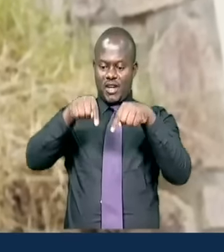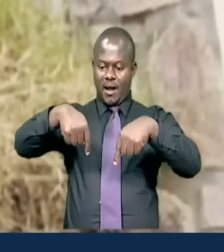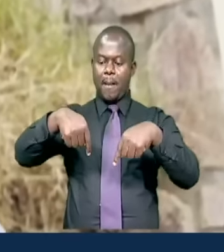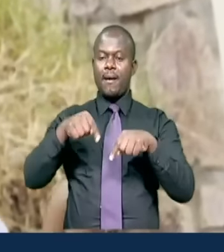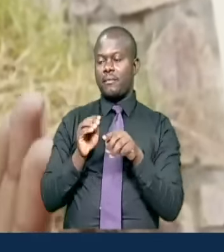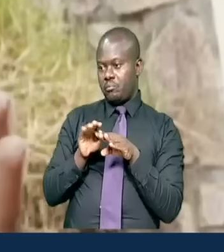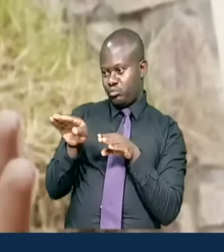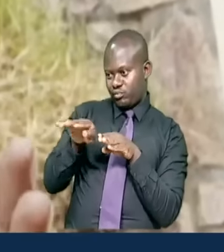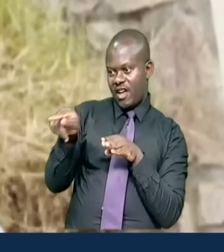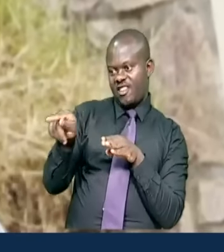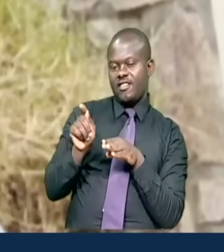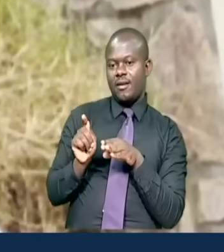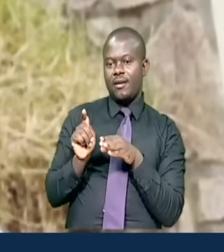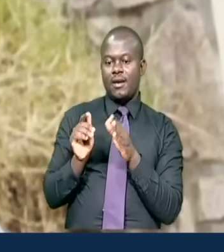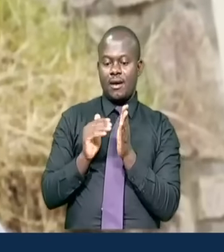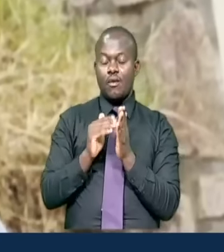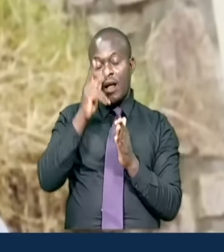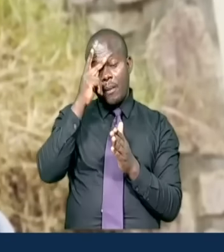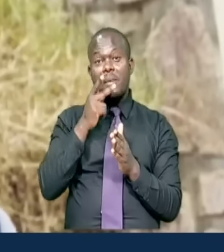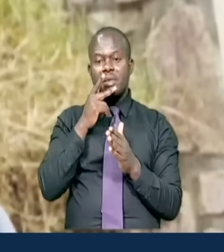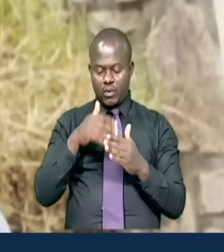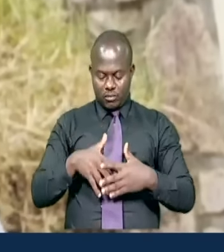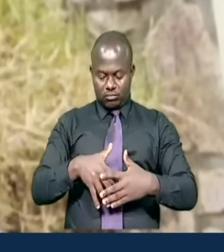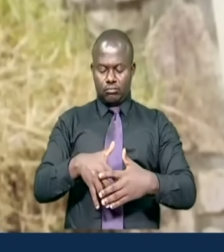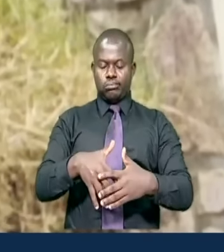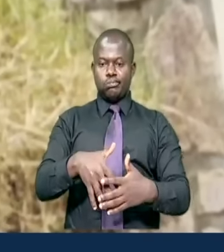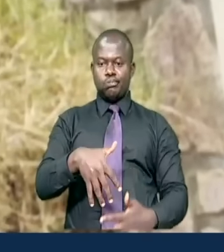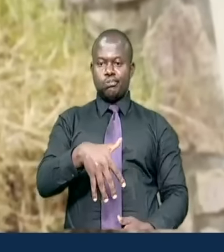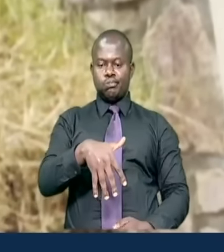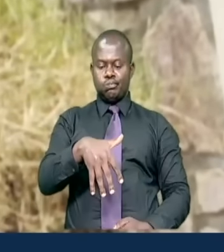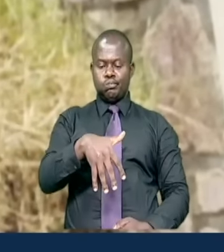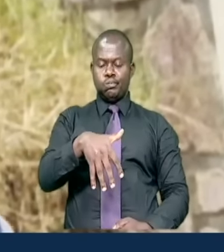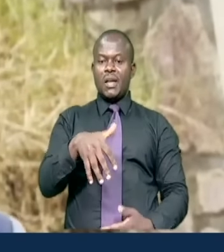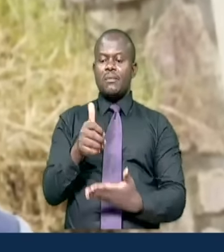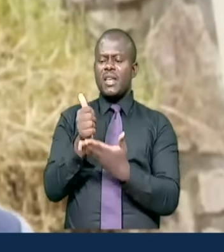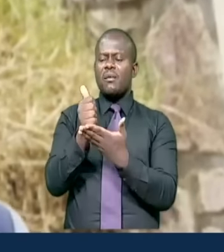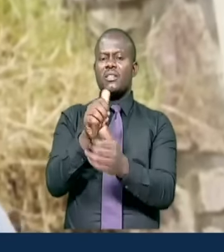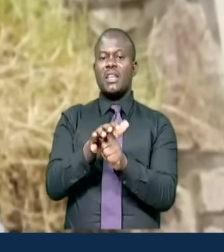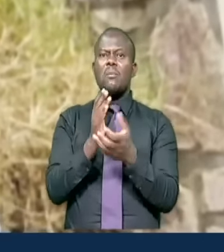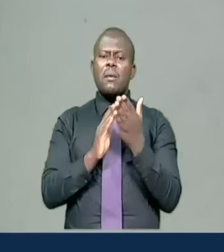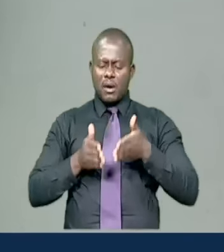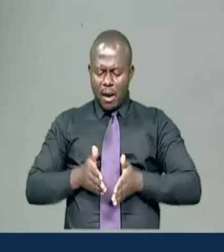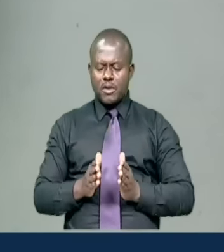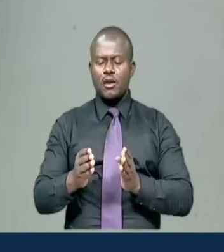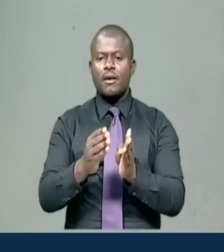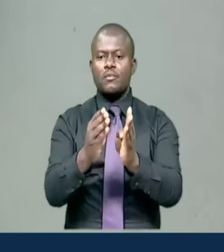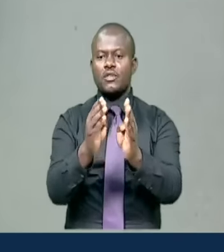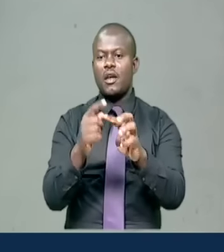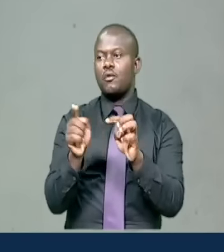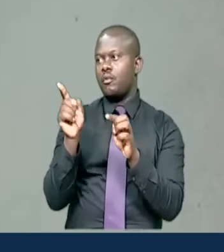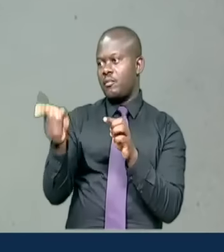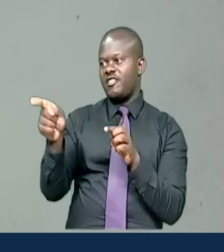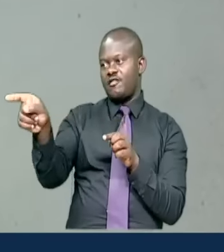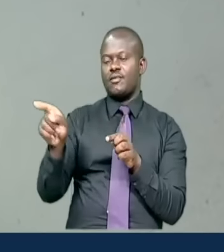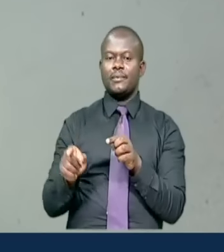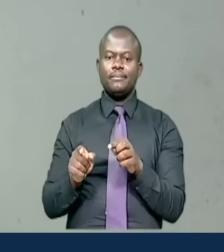cyane nk'ababyeyi bagize batwite byarabafashije cyane. Hari bamwe babyariraga mu nzira. Hano hari